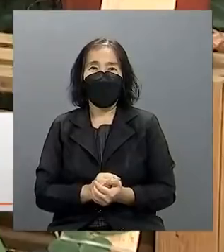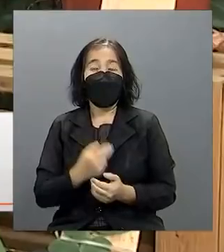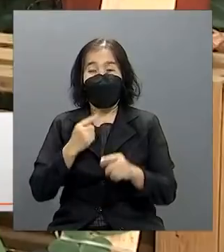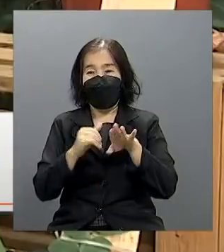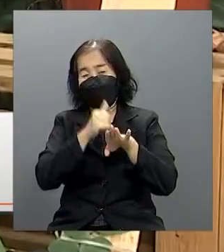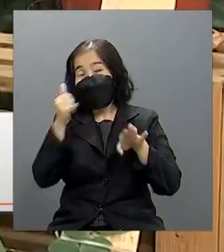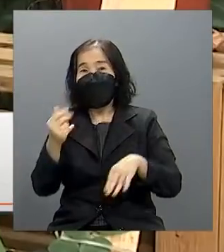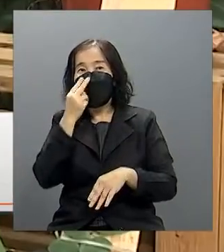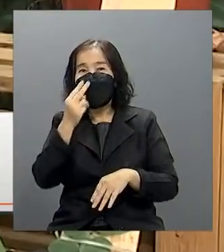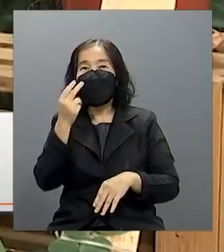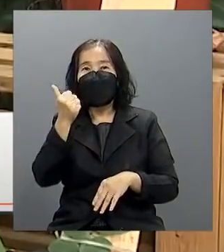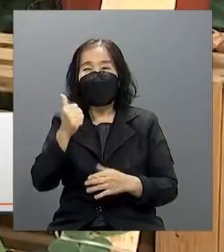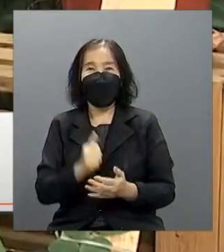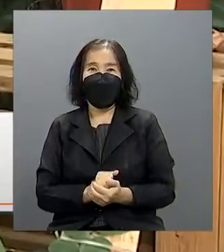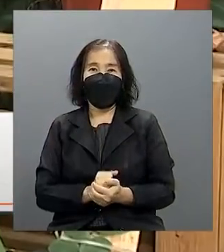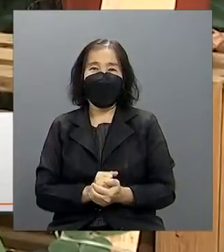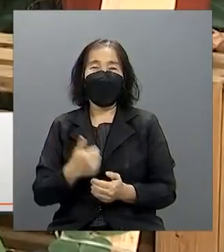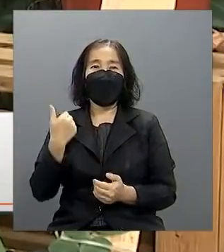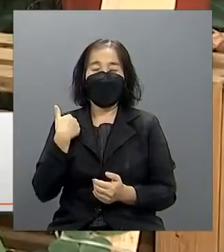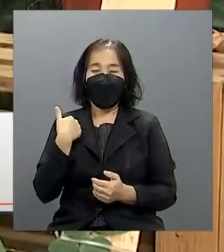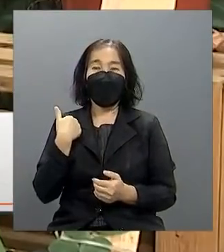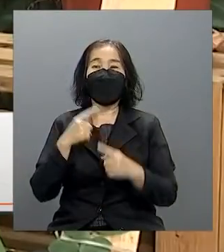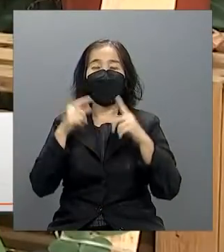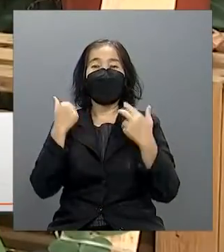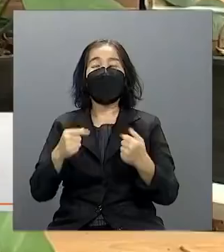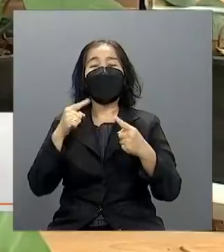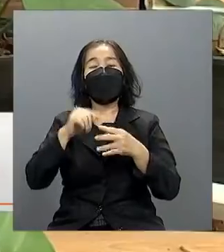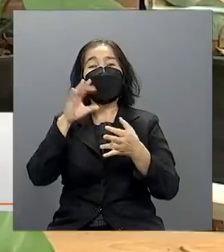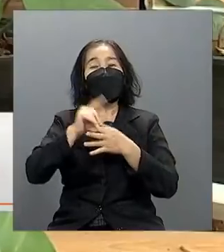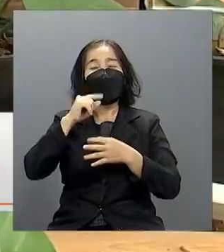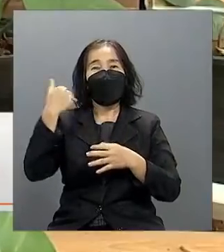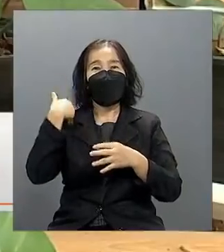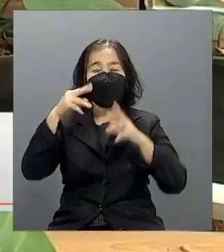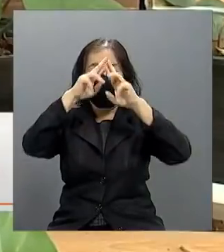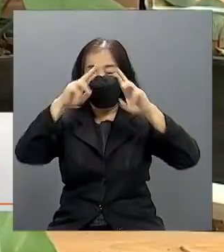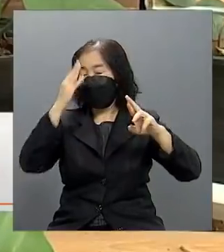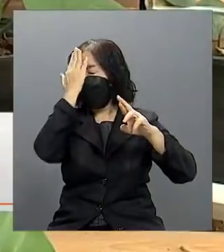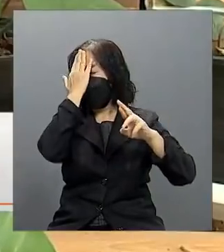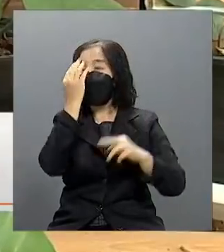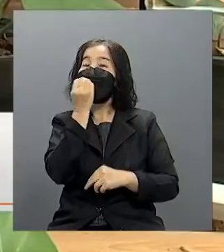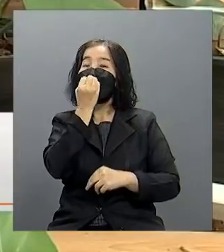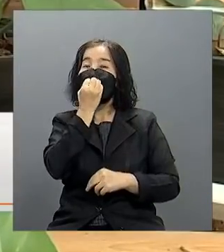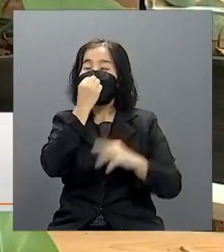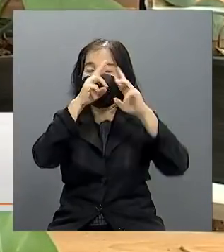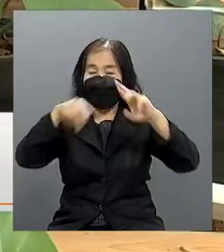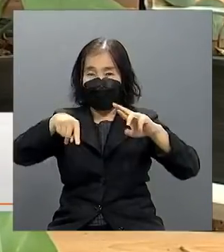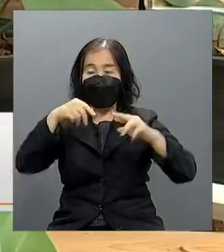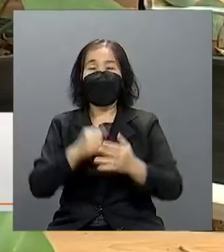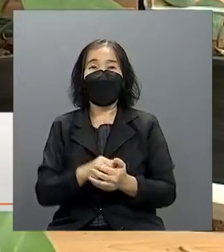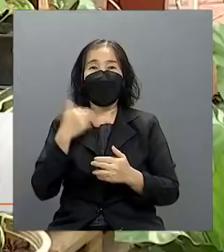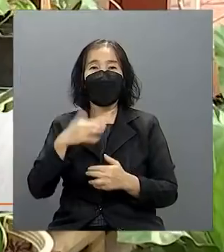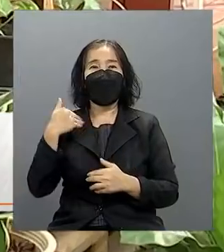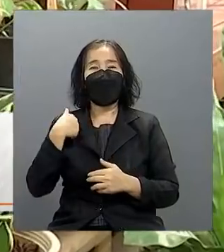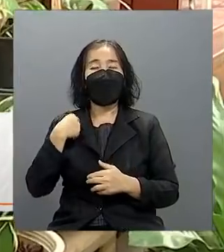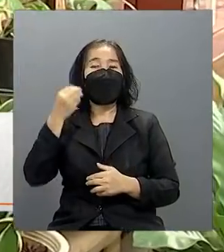ริการซื้อข่าวซื้อนะฮะนี่คือบรรยากาศของบริเวณหน้าร้านอาหารของคุณชมพิสาประเสริฐศิลป์นะครับอยู่แถวสำโร